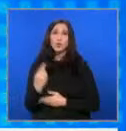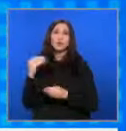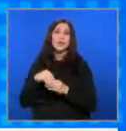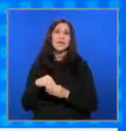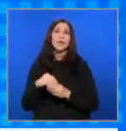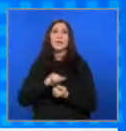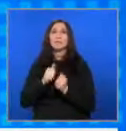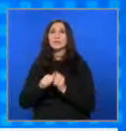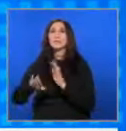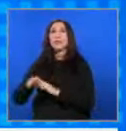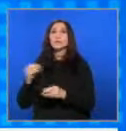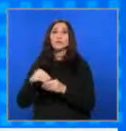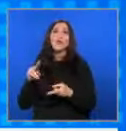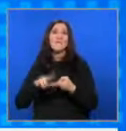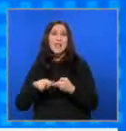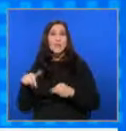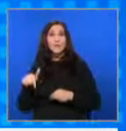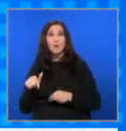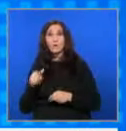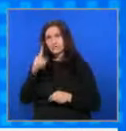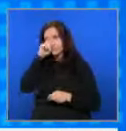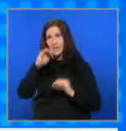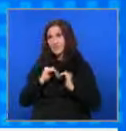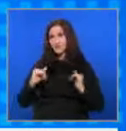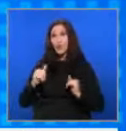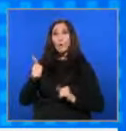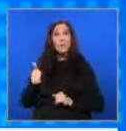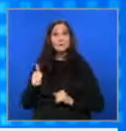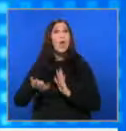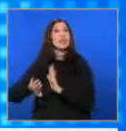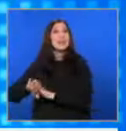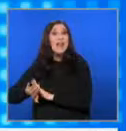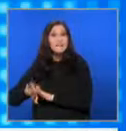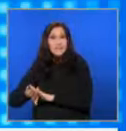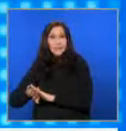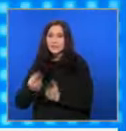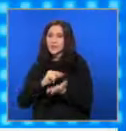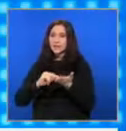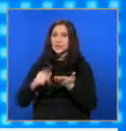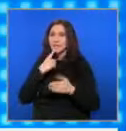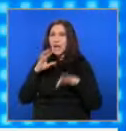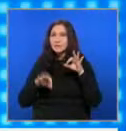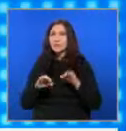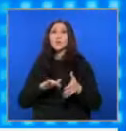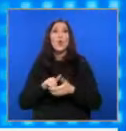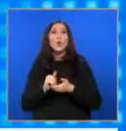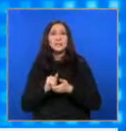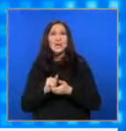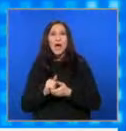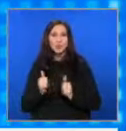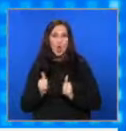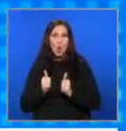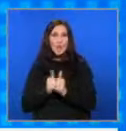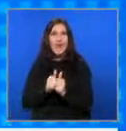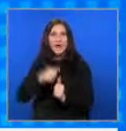се включва и Ваня Григорова. Тя се разграничи и от БСП, и от Левицата и се регистрира за изборите с коалиция